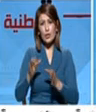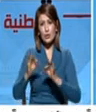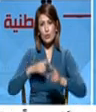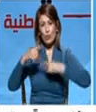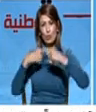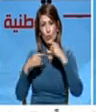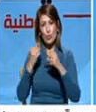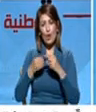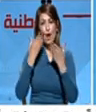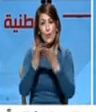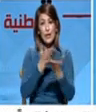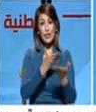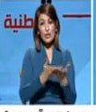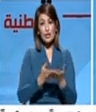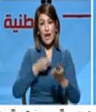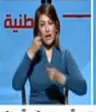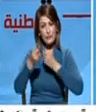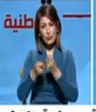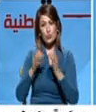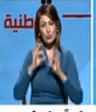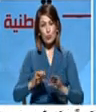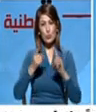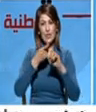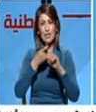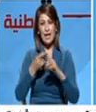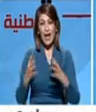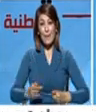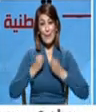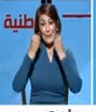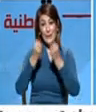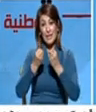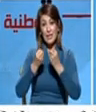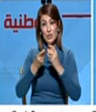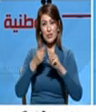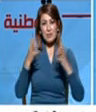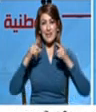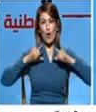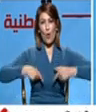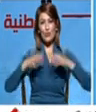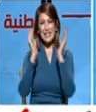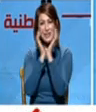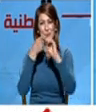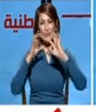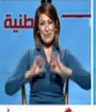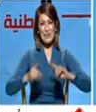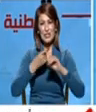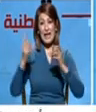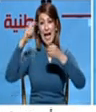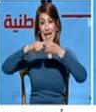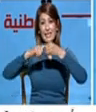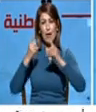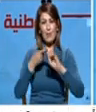تقديم المساعده الماليه هذه وذلك ب تظافر جهود وزاره الشؤون الاجتماعيه مع اطراف الشراكه الكل